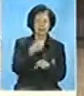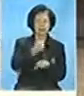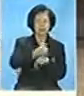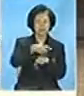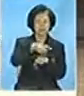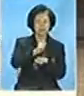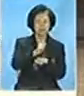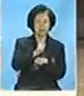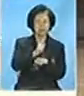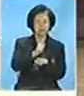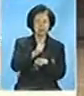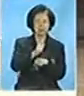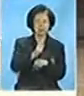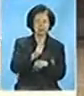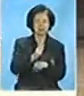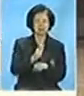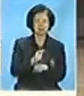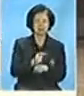ภาว่า